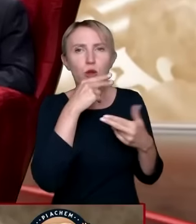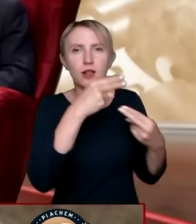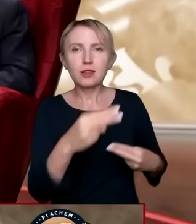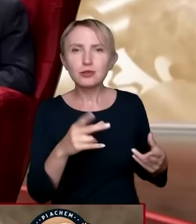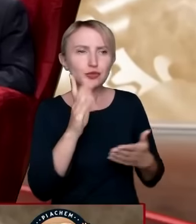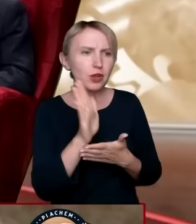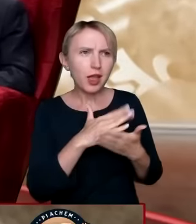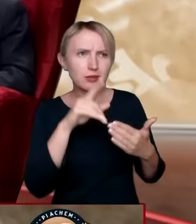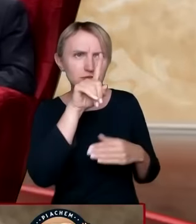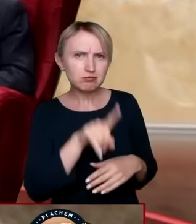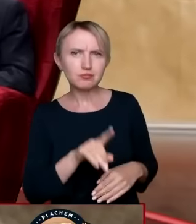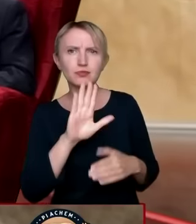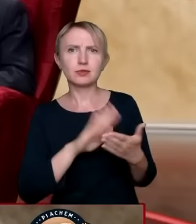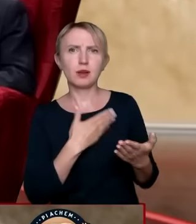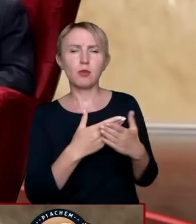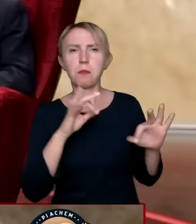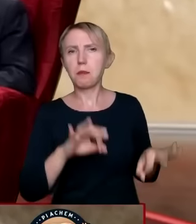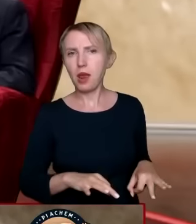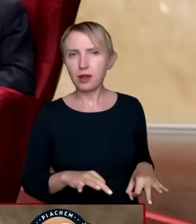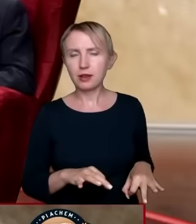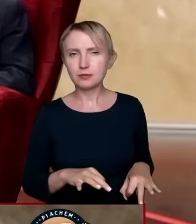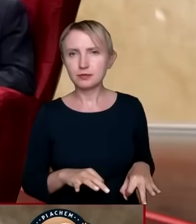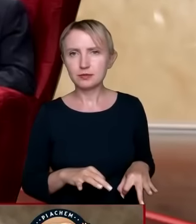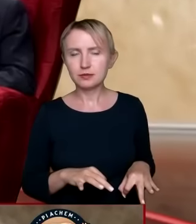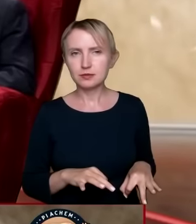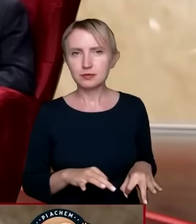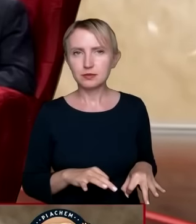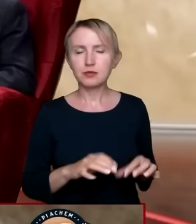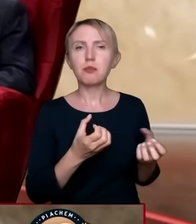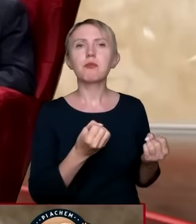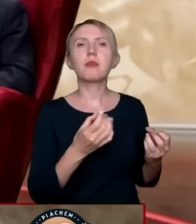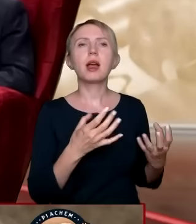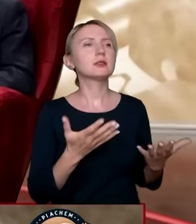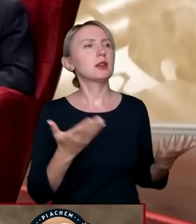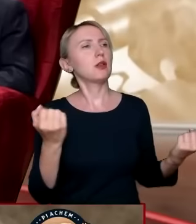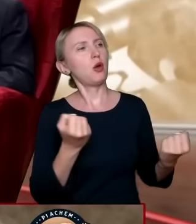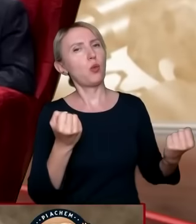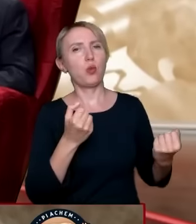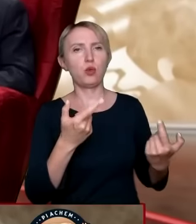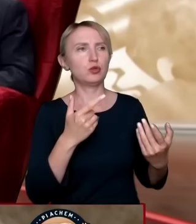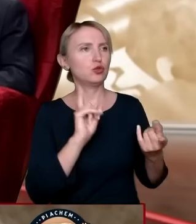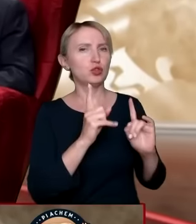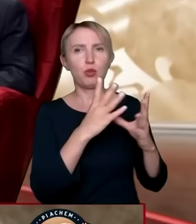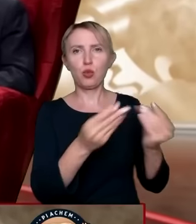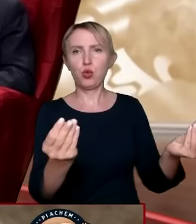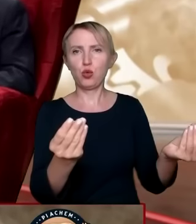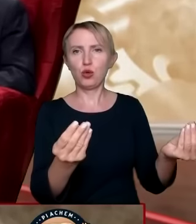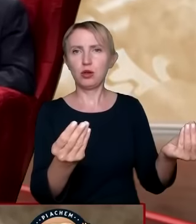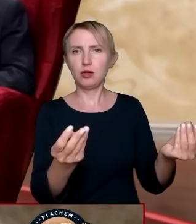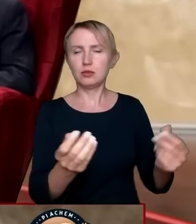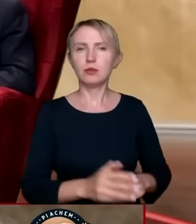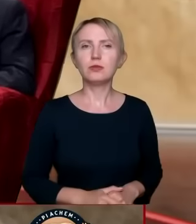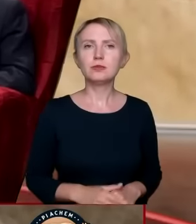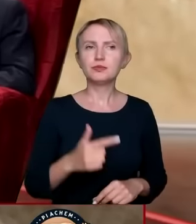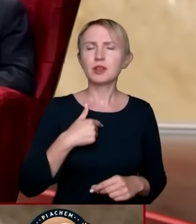tweetów y na przykład yyy ten pana yyy mecenasa największego, to bardzo szybko był skasowany. Ja jestem